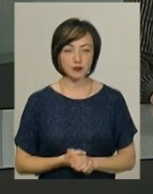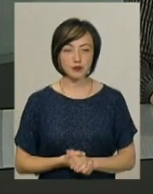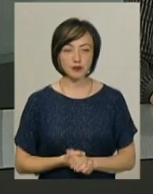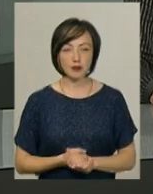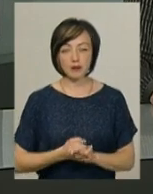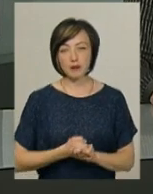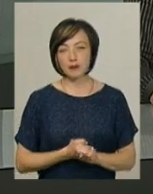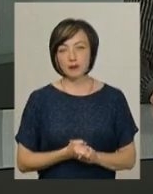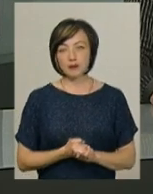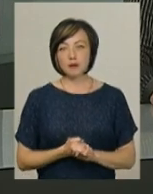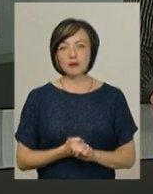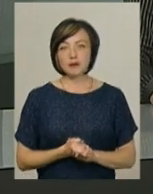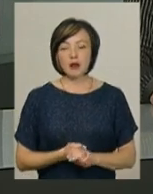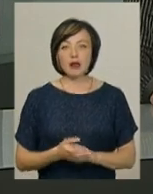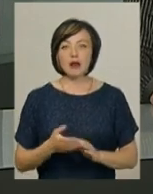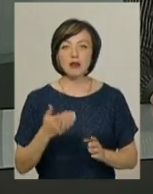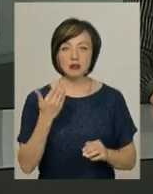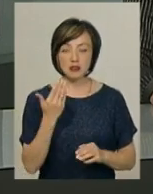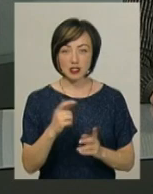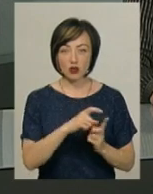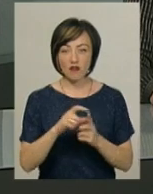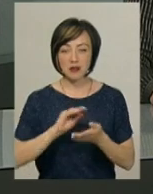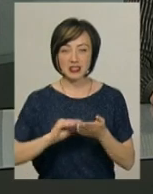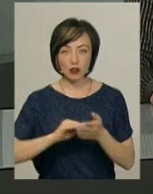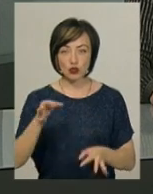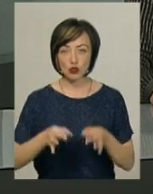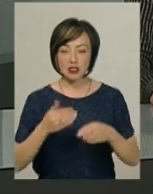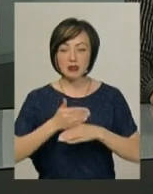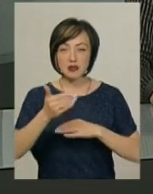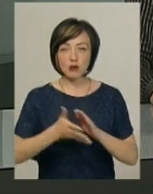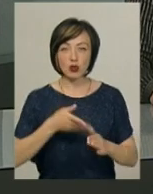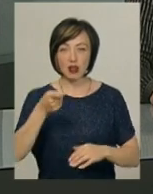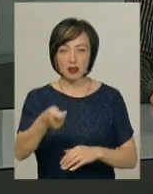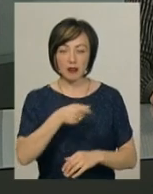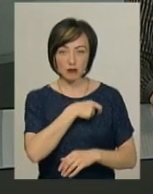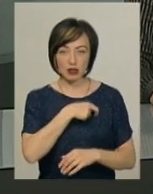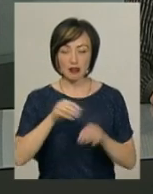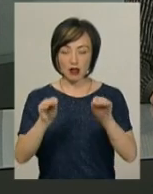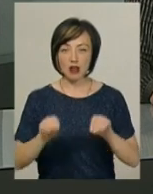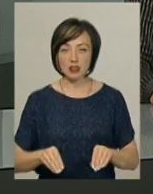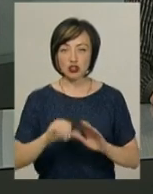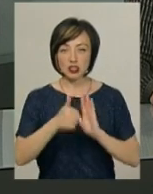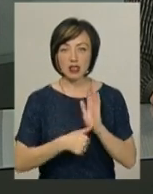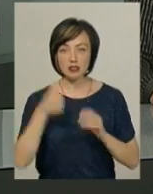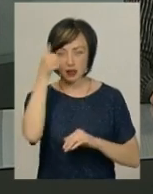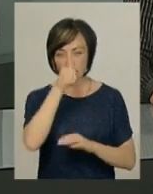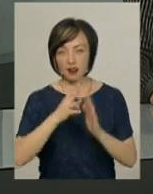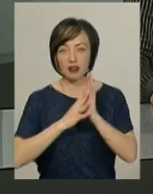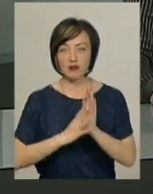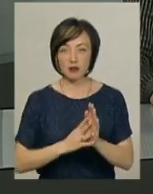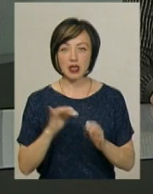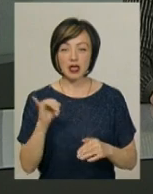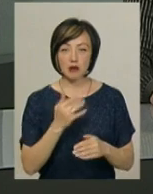прес-секретар Аліса Шкаляр. За її словами, чиновник запізнився із поданням декларації за 2016 рік на 9 місяців